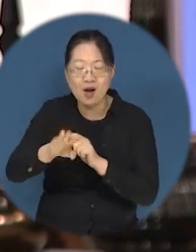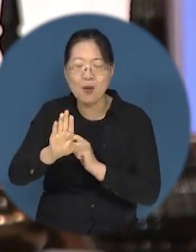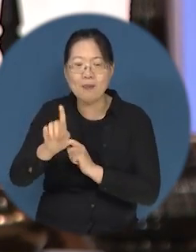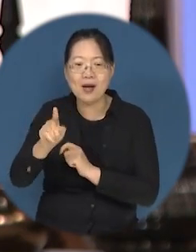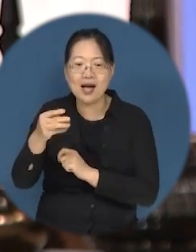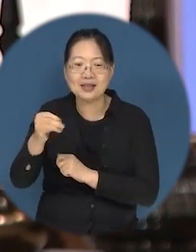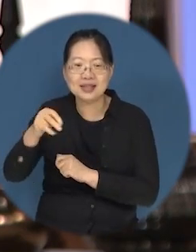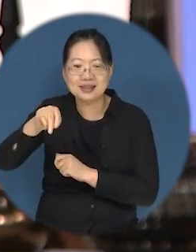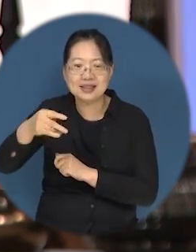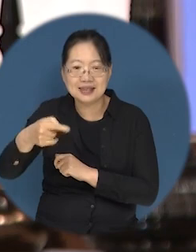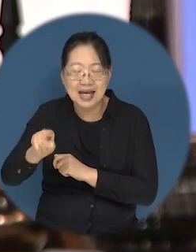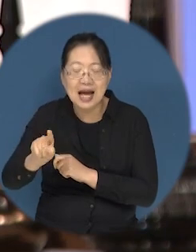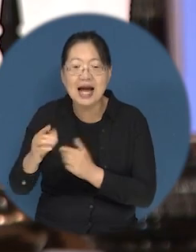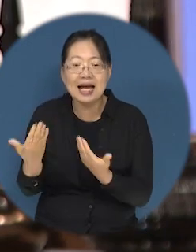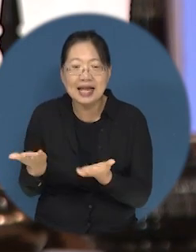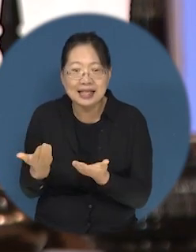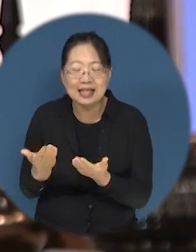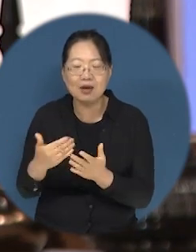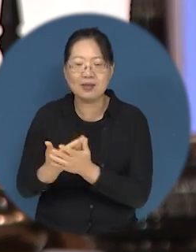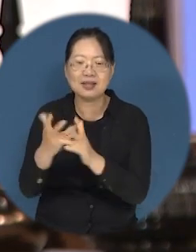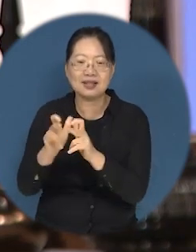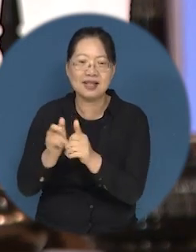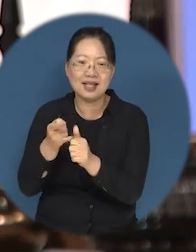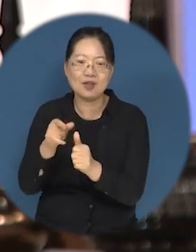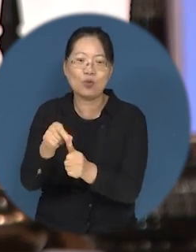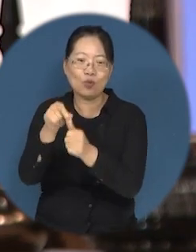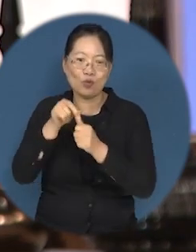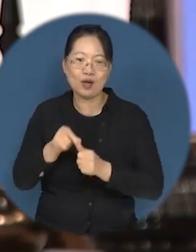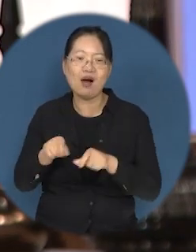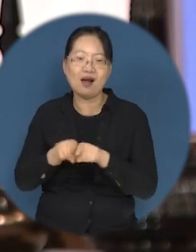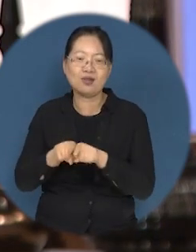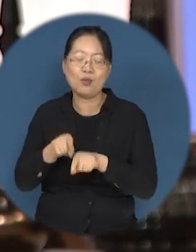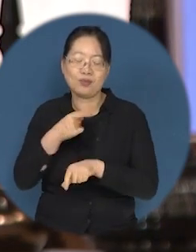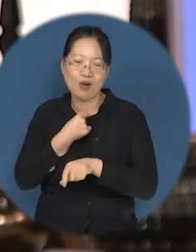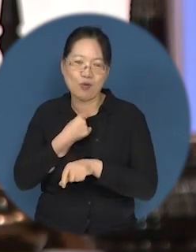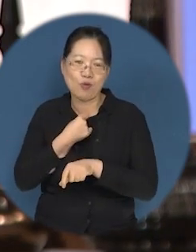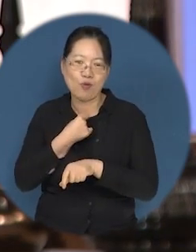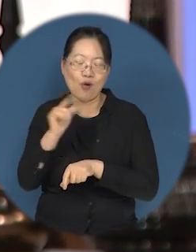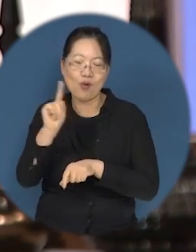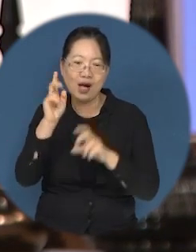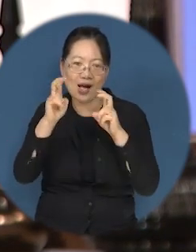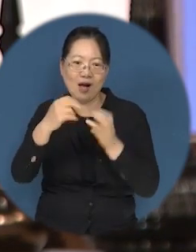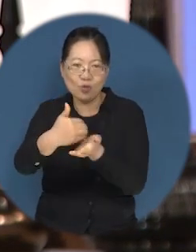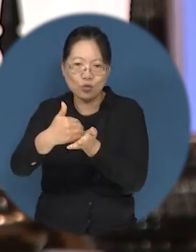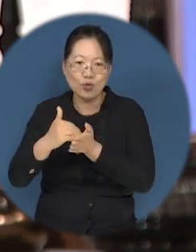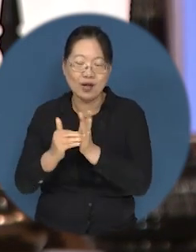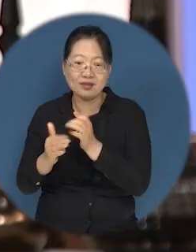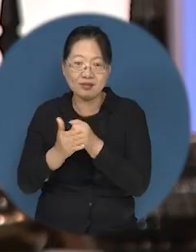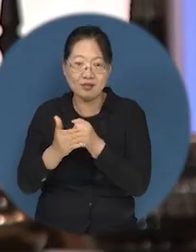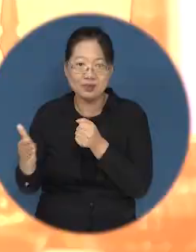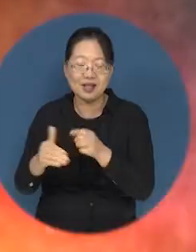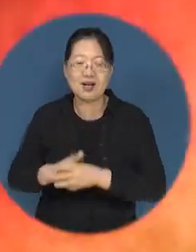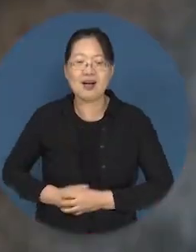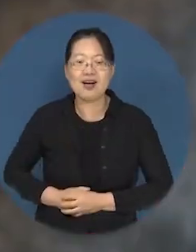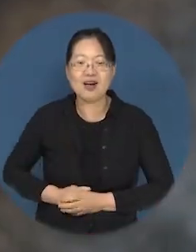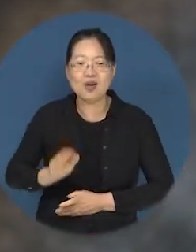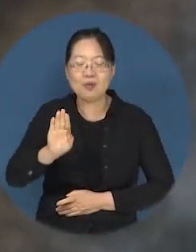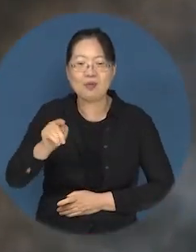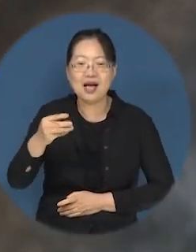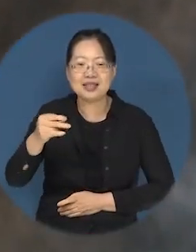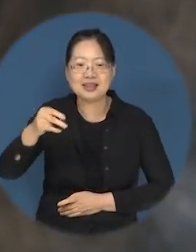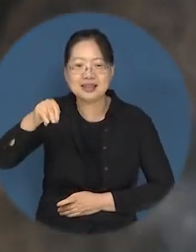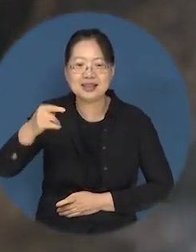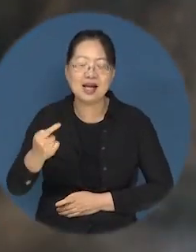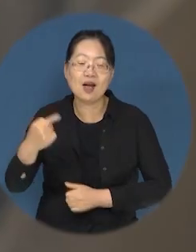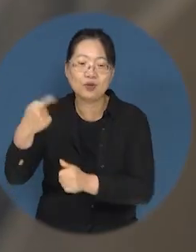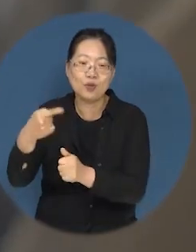바리스타 하는 거를 발달장애인을 고용을 해서 같이 하고 싶다라고 해서 그 바리스타 교육을